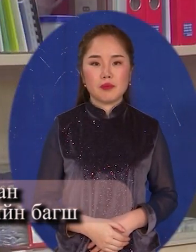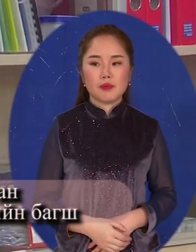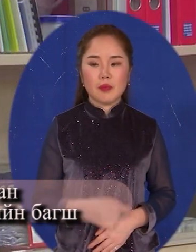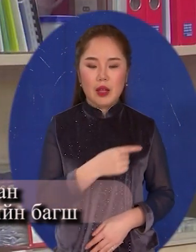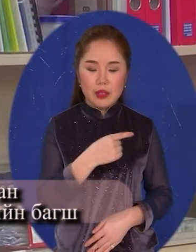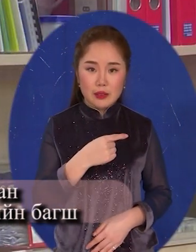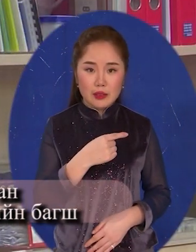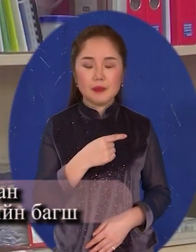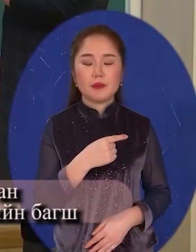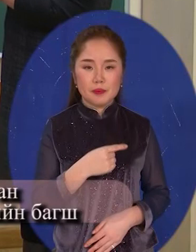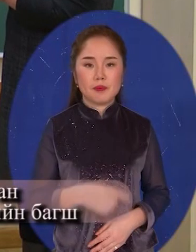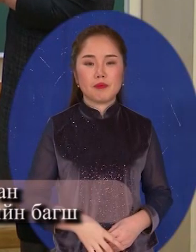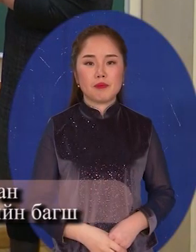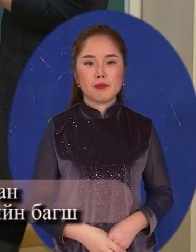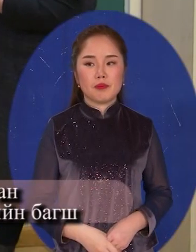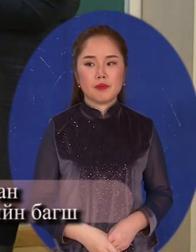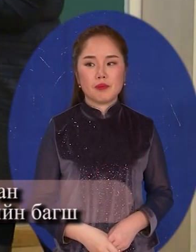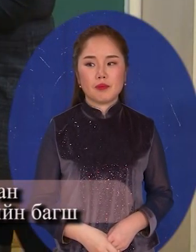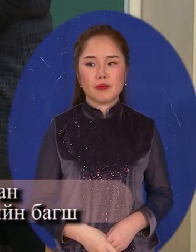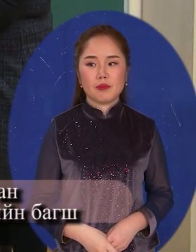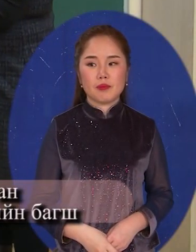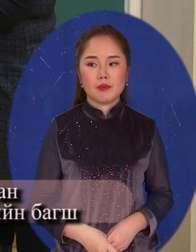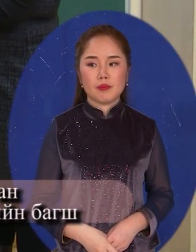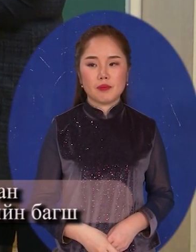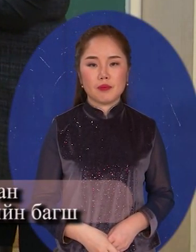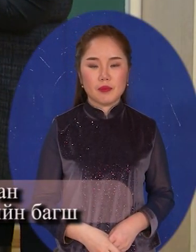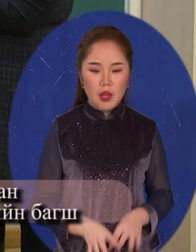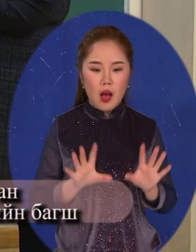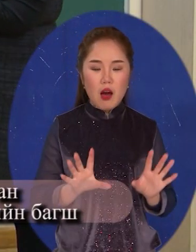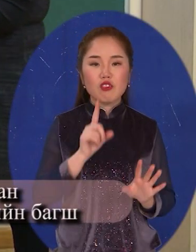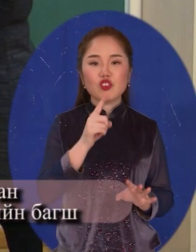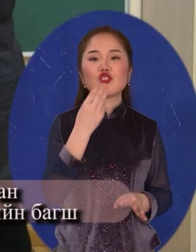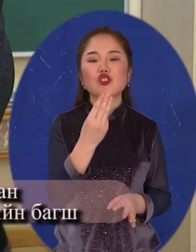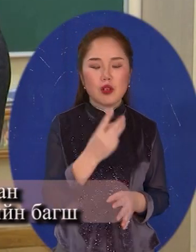келесісін. 10'da азайтамыз. Келесі 10'da азайтайық.